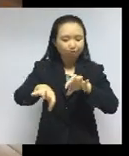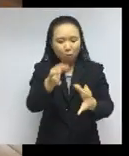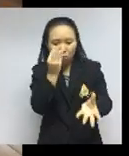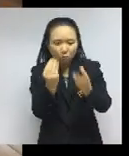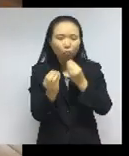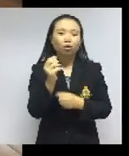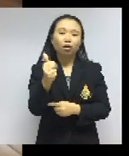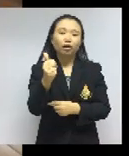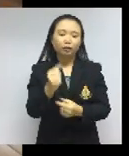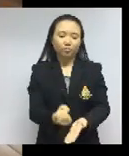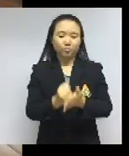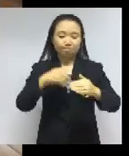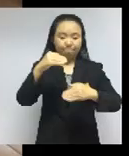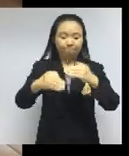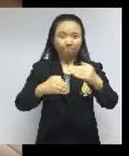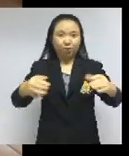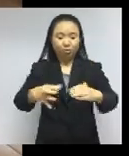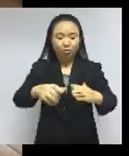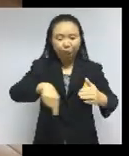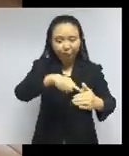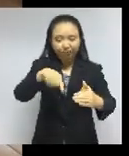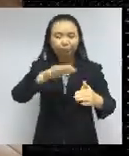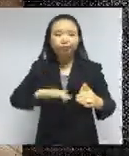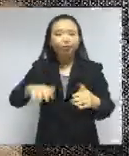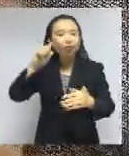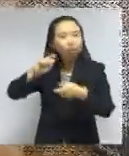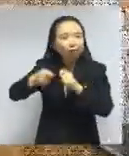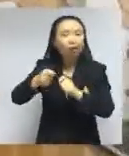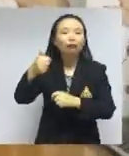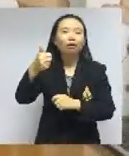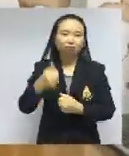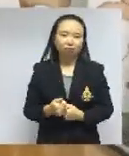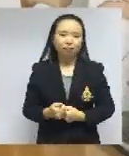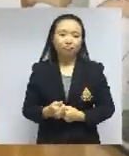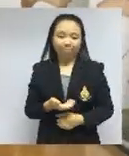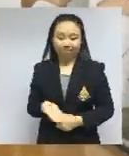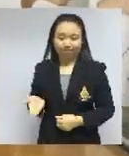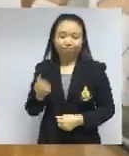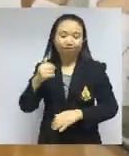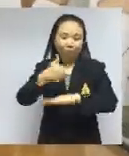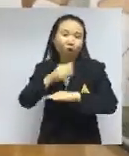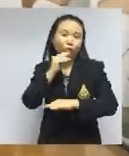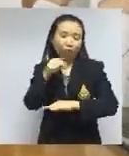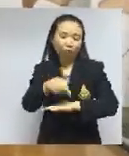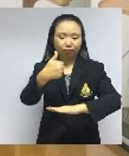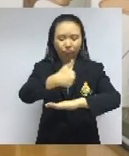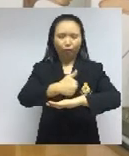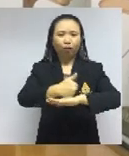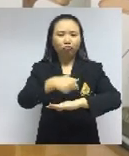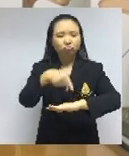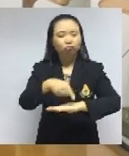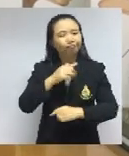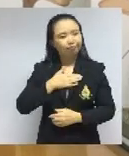สอนที่สามารถพัฒนานักเรียนกลุ่มออทิสติก ในฐานะที่เป็นผู้บริหารโรงเรียนฉะเชิงเทราปัญญานุกู